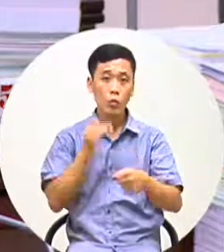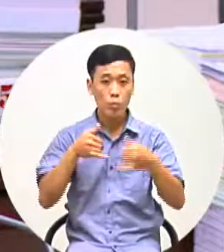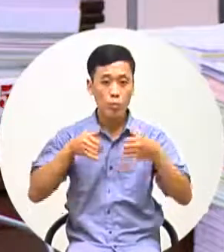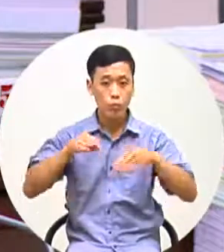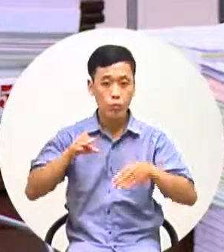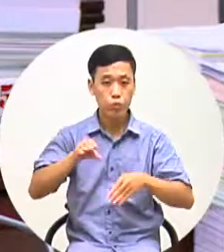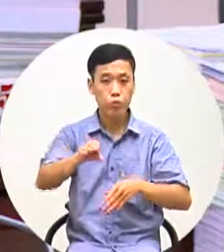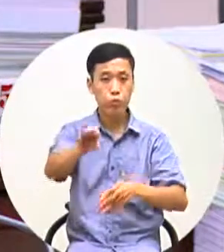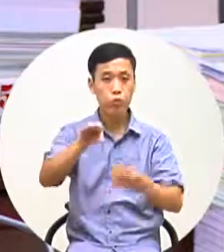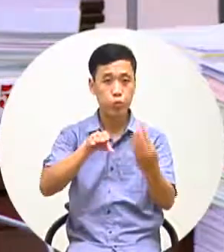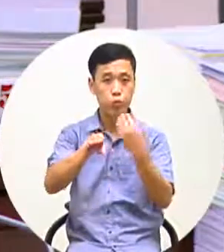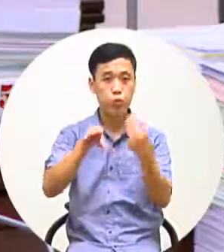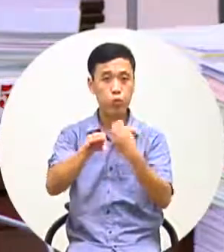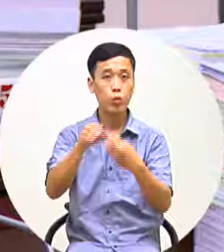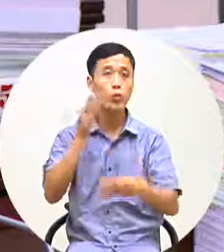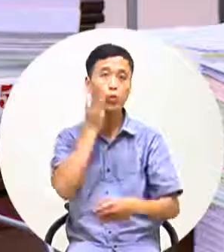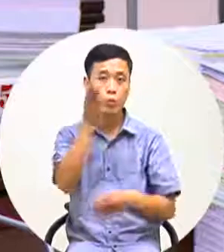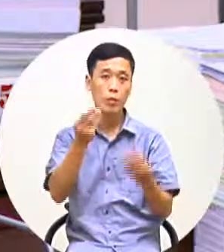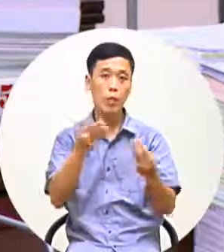望这么久的马路，